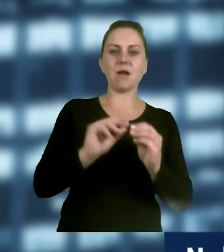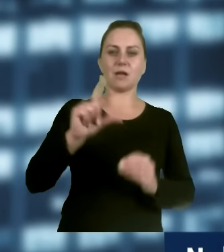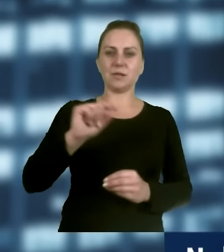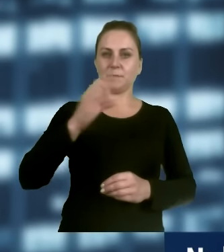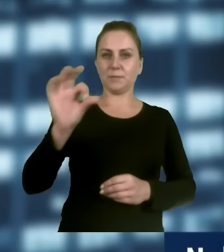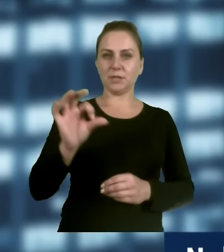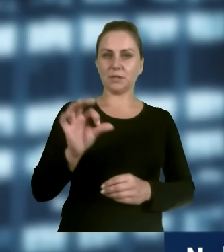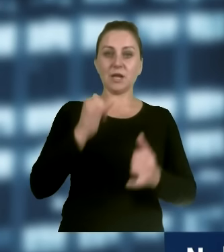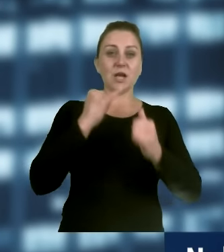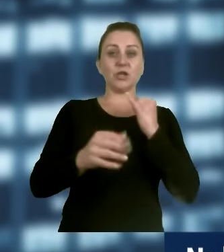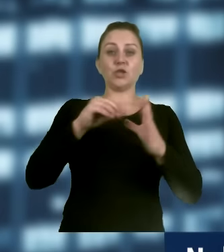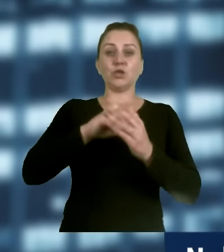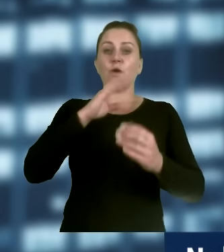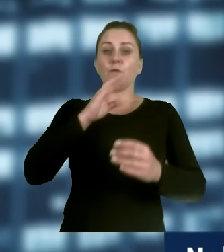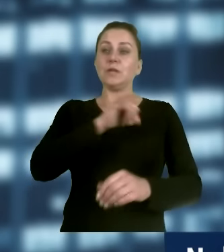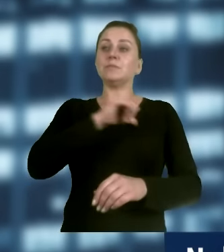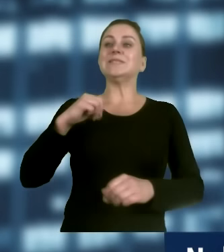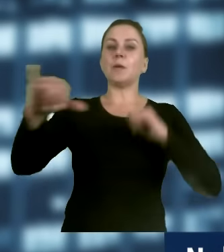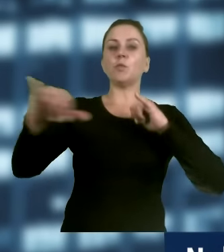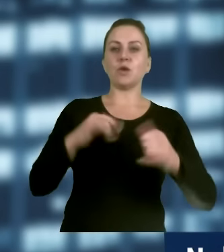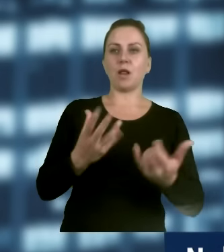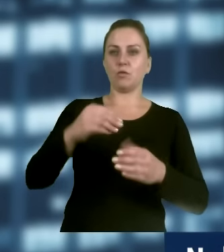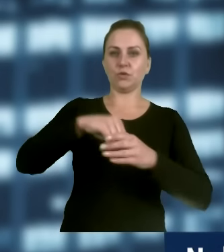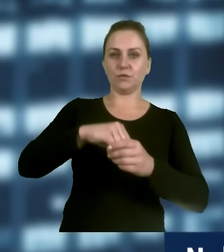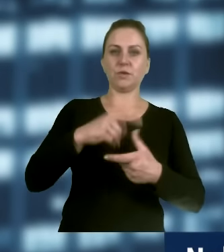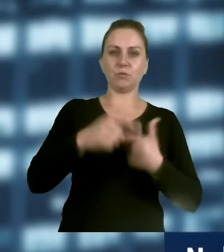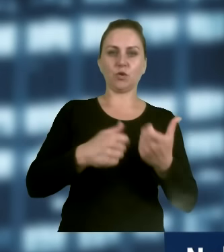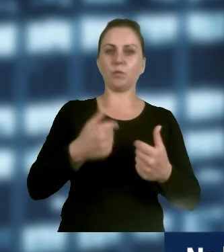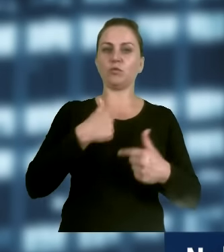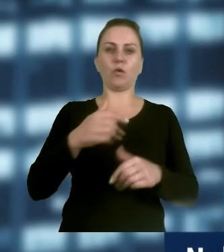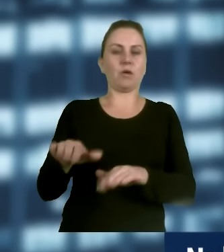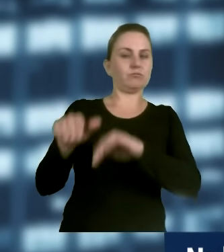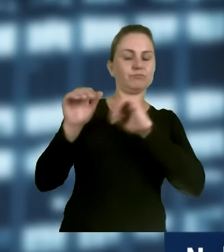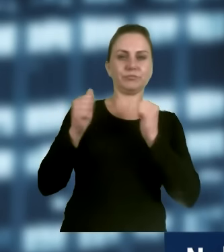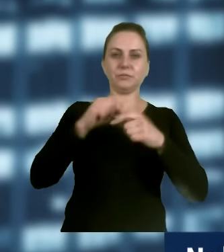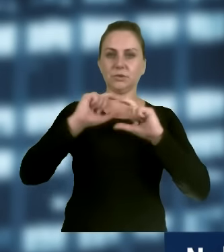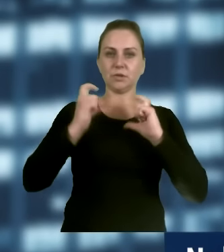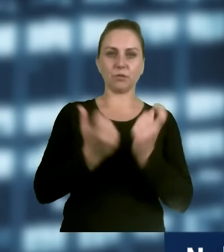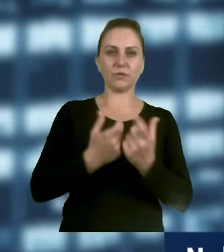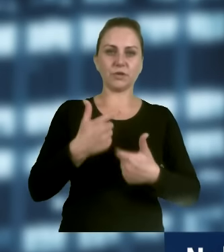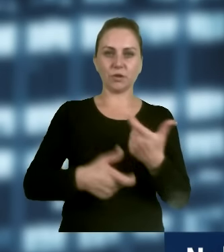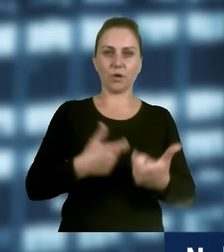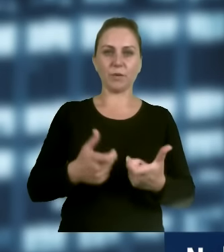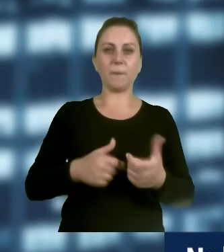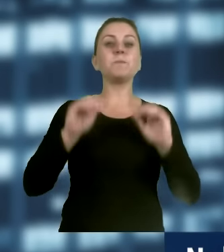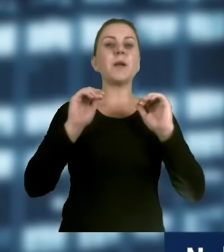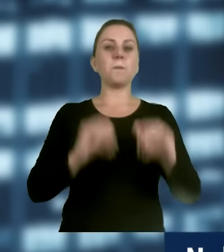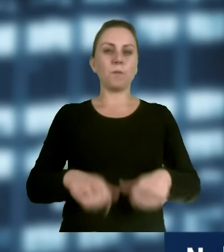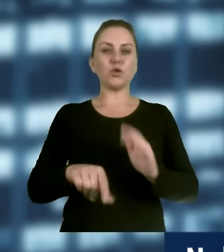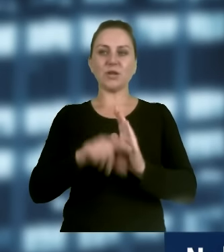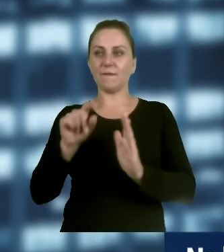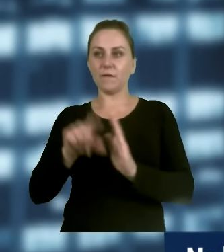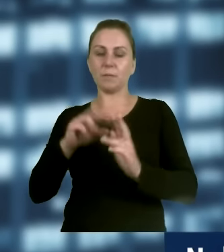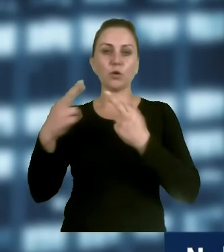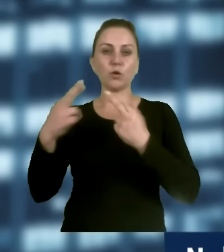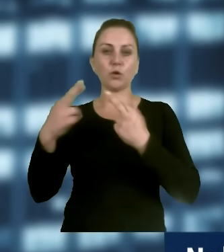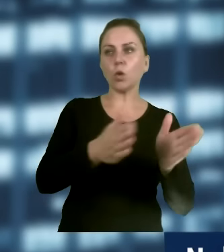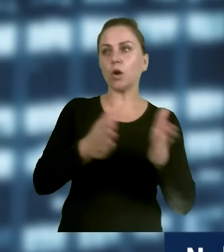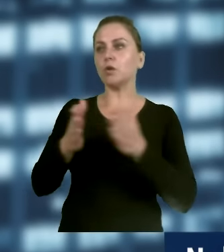być stawianie na samodzielność lewicowej koalicji, to ja się definitywnie od tego odcinam. Można wybrać różne drogi, ale nigdy nie będę